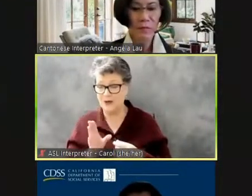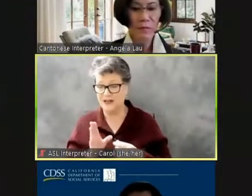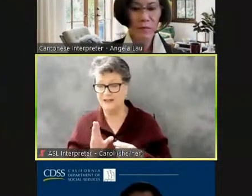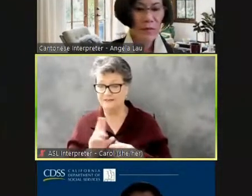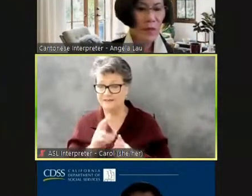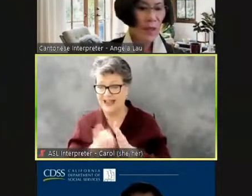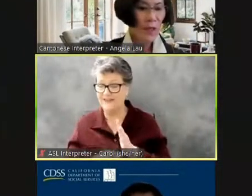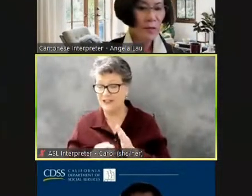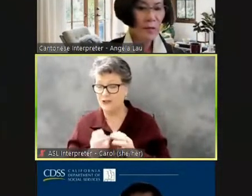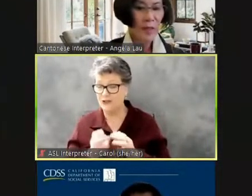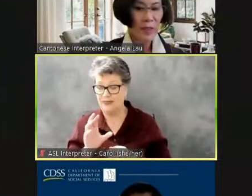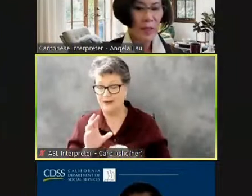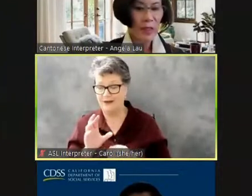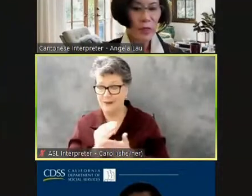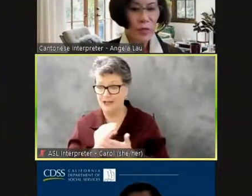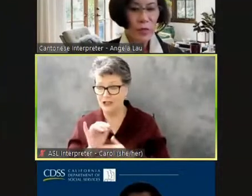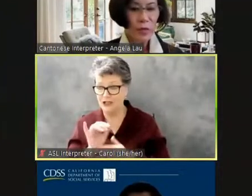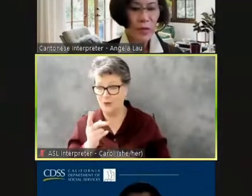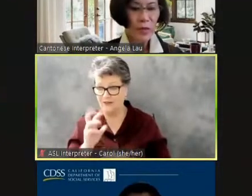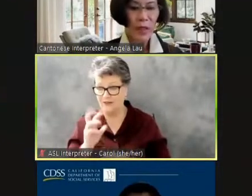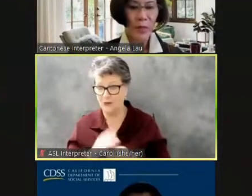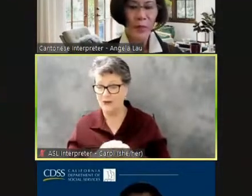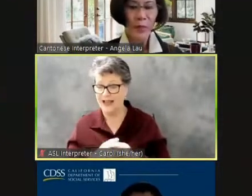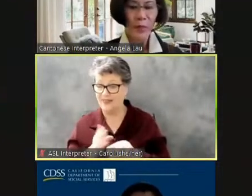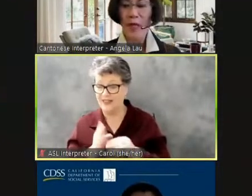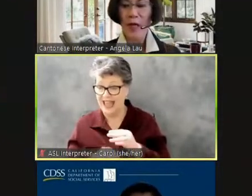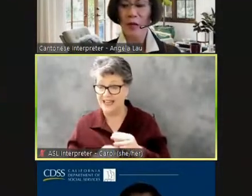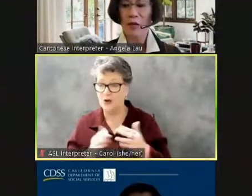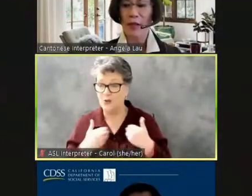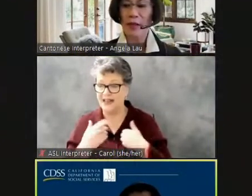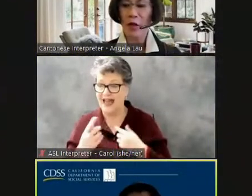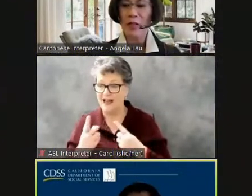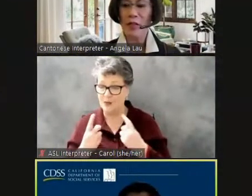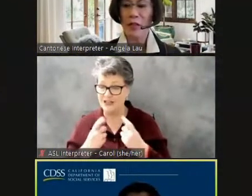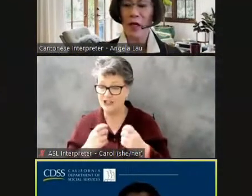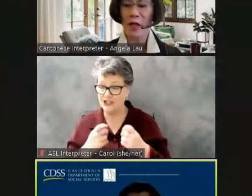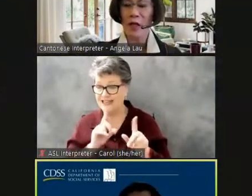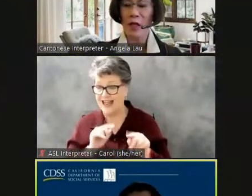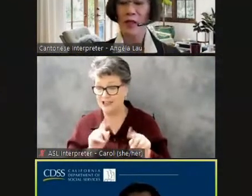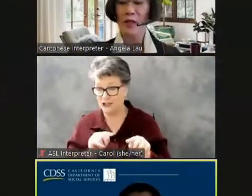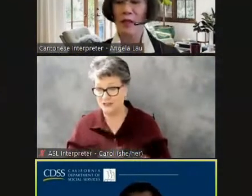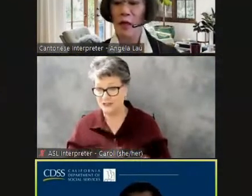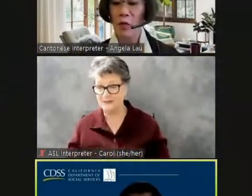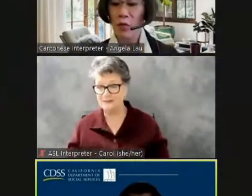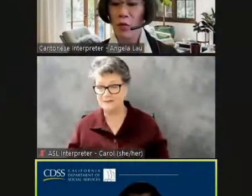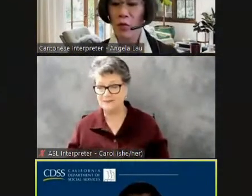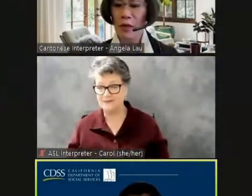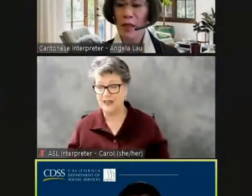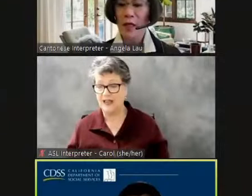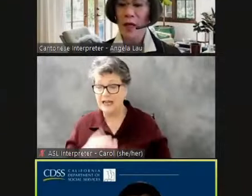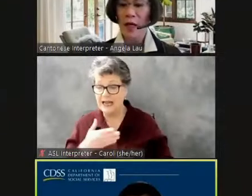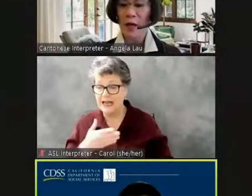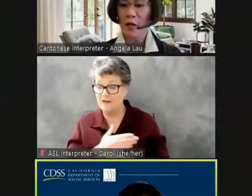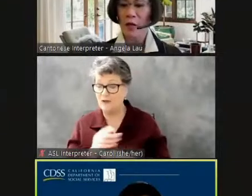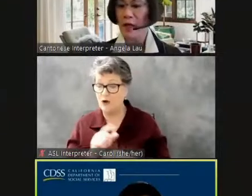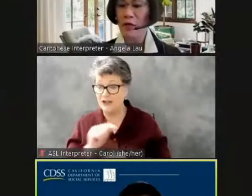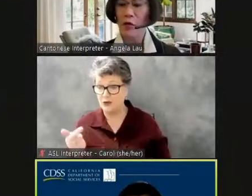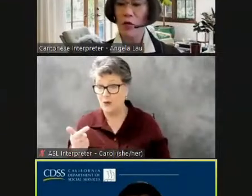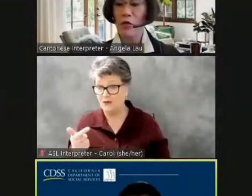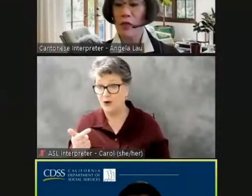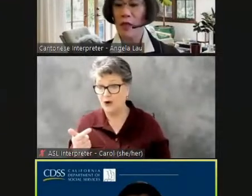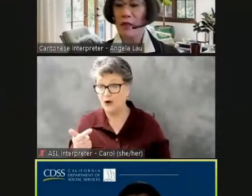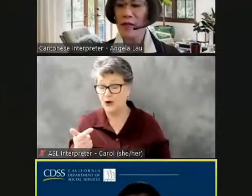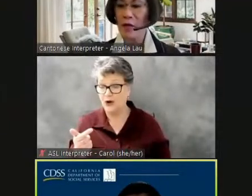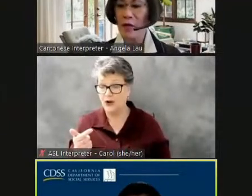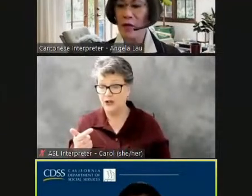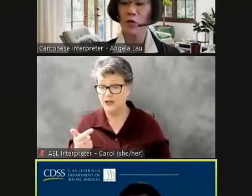overview. Then 大家早。而家我哋係開始今日嘅會議。我哋喺討